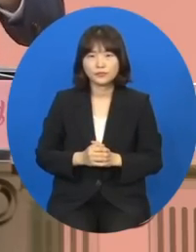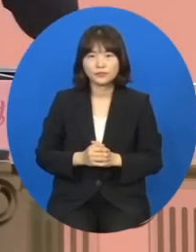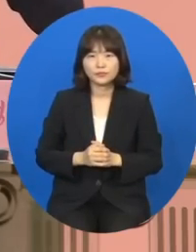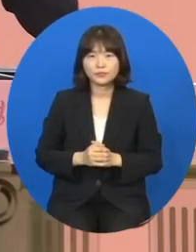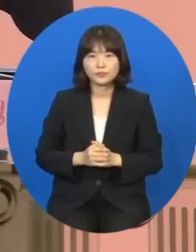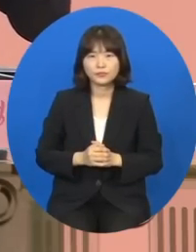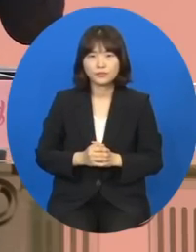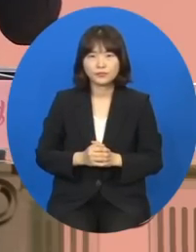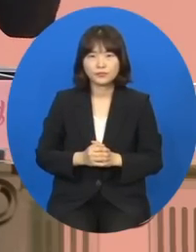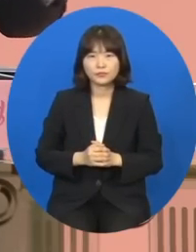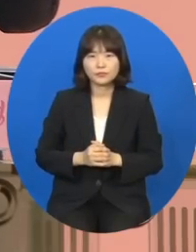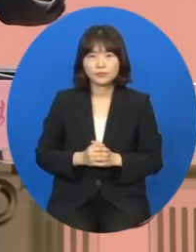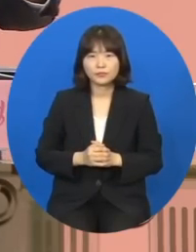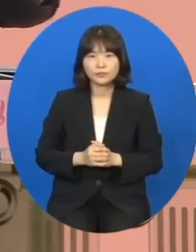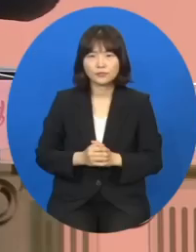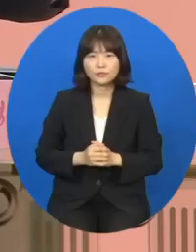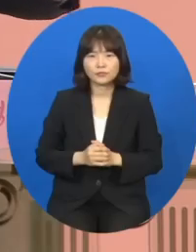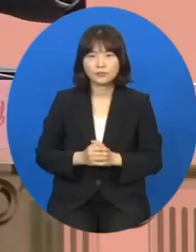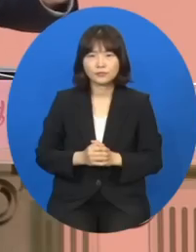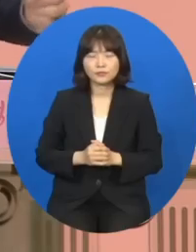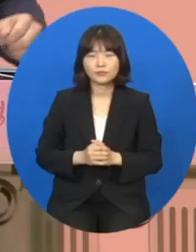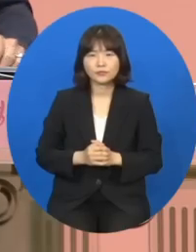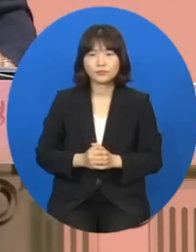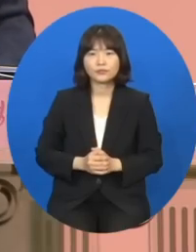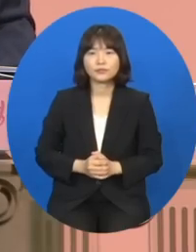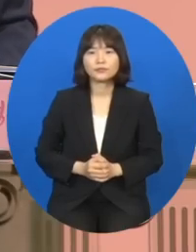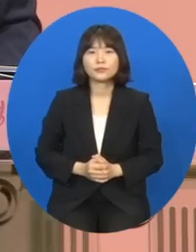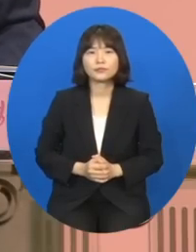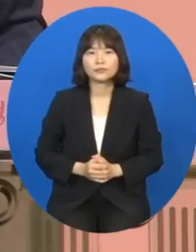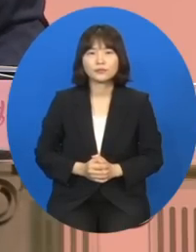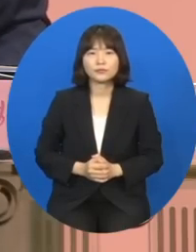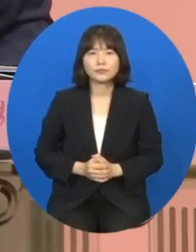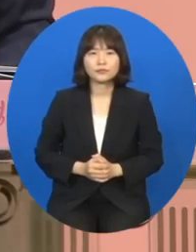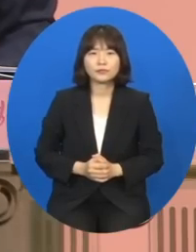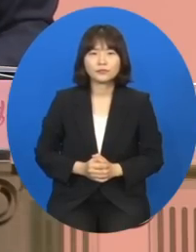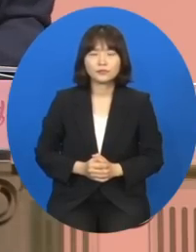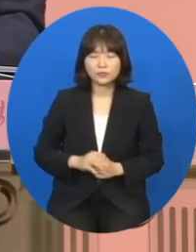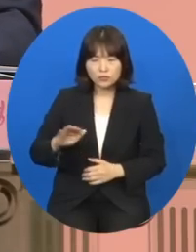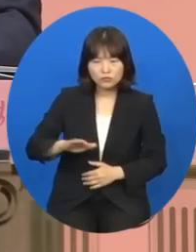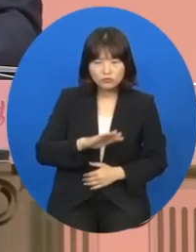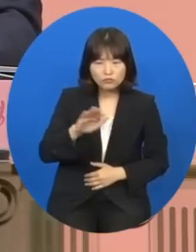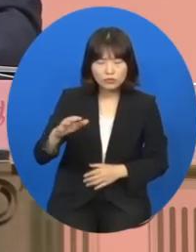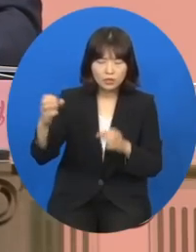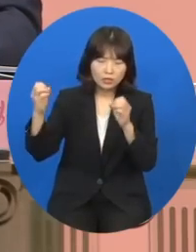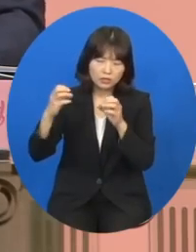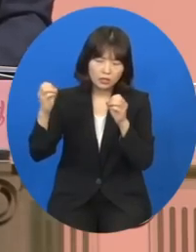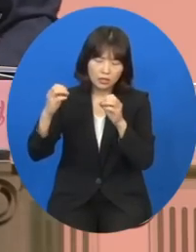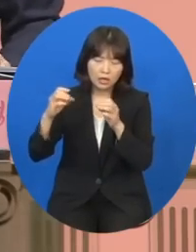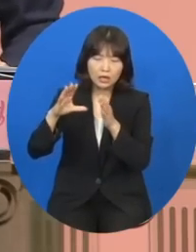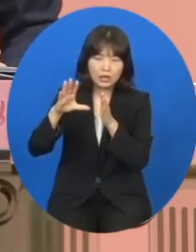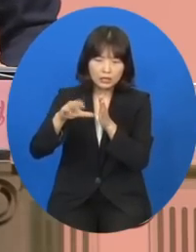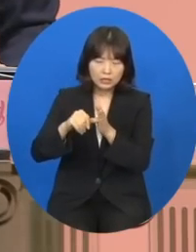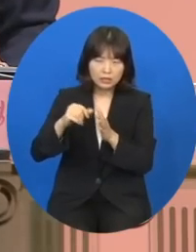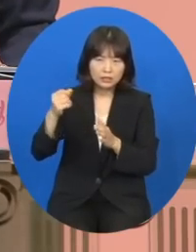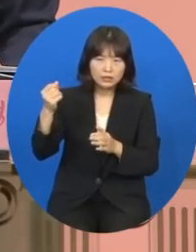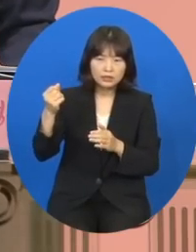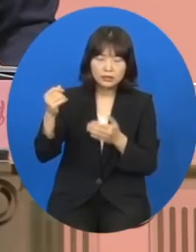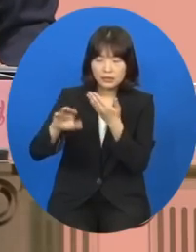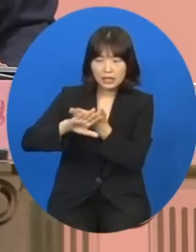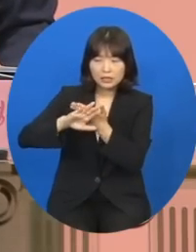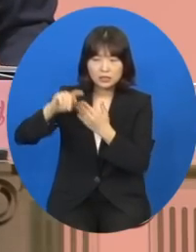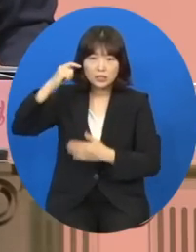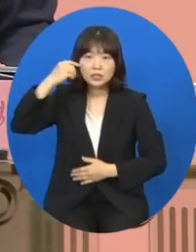my 하이엔 wipo 그 우리가 이 얘기 대화를 나눌 때 등장했던 또 다른 질문이